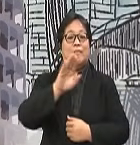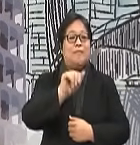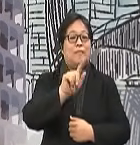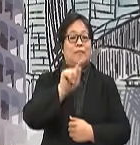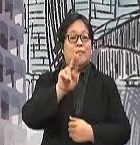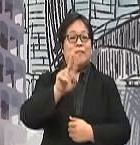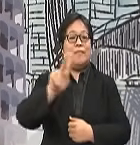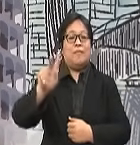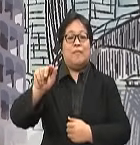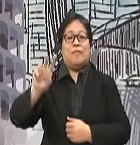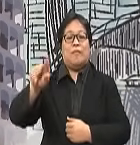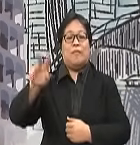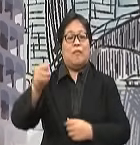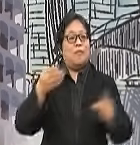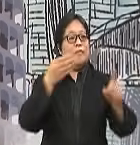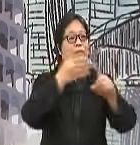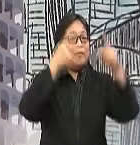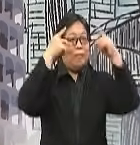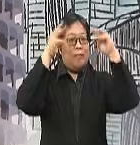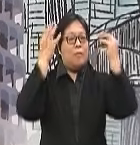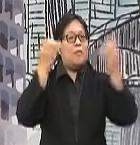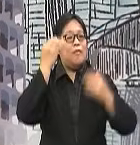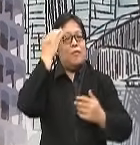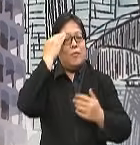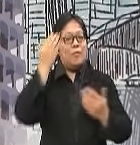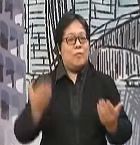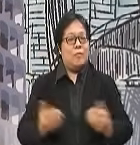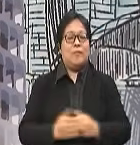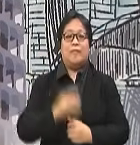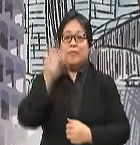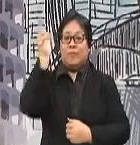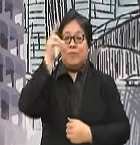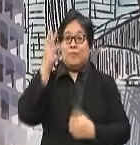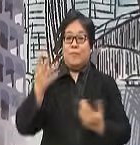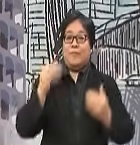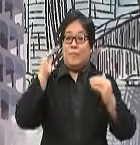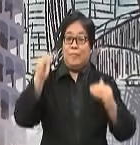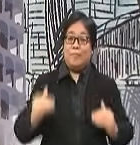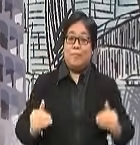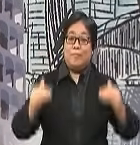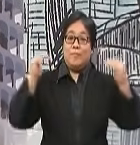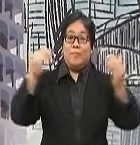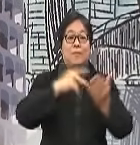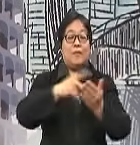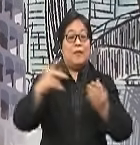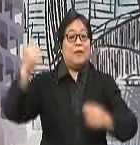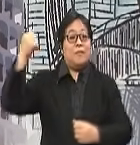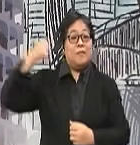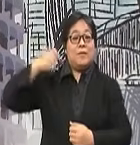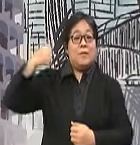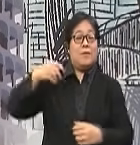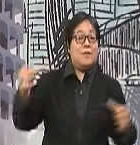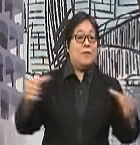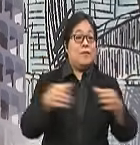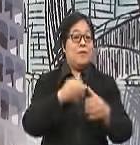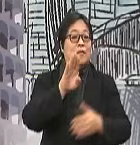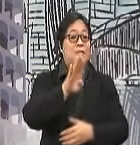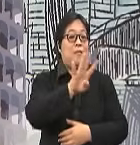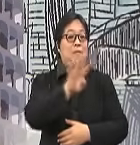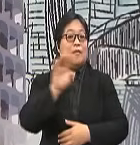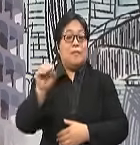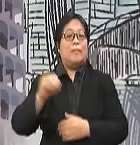kawan kepada Perdana Menteri beliau mahu tahu adka kerajaan akan menaikkan bayar cincin kepada golongan di